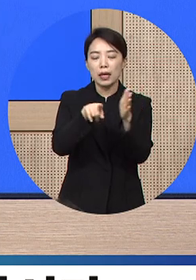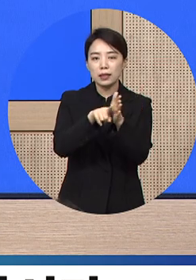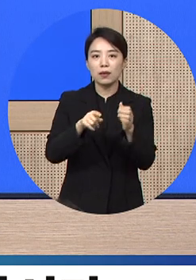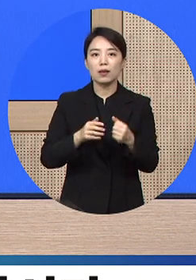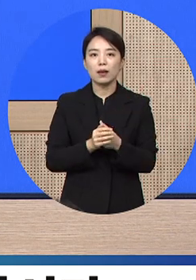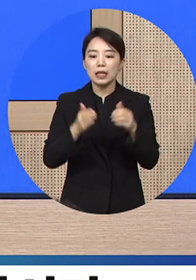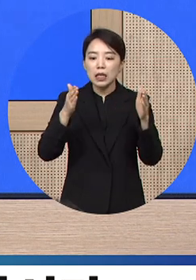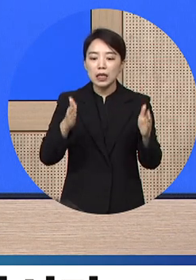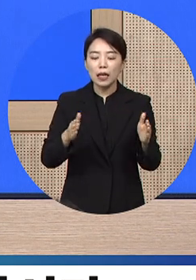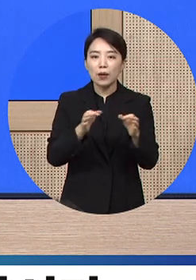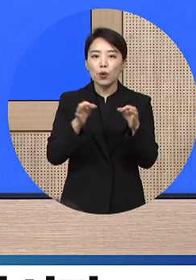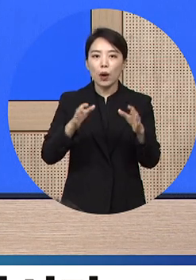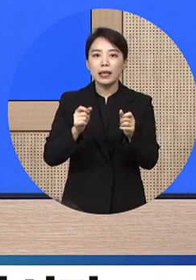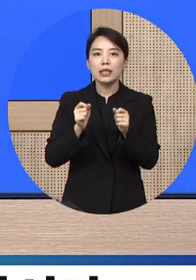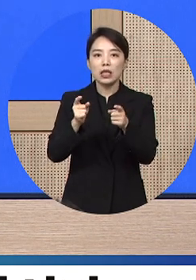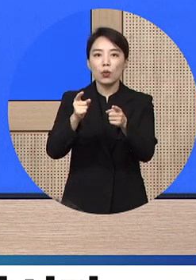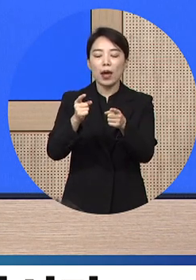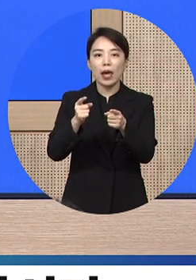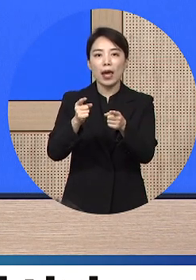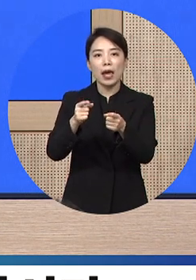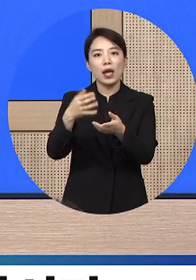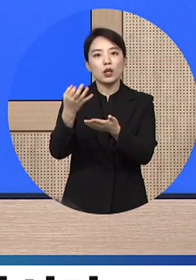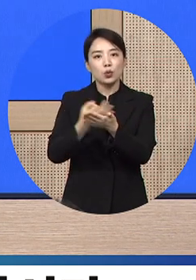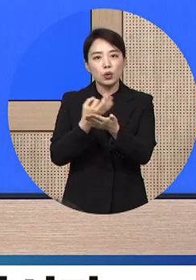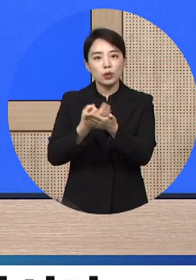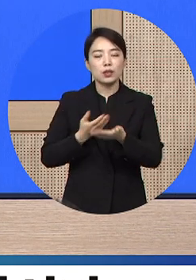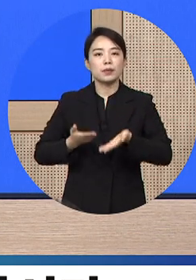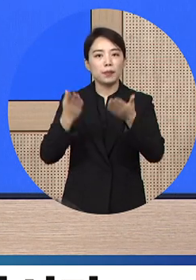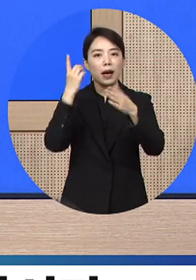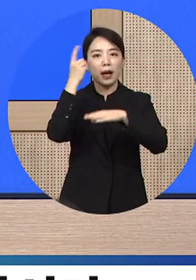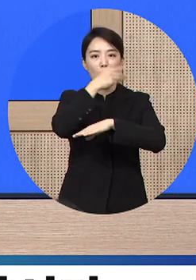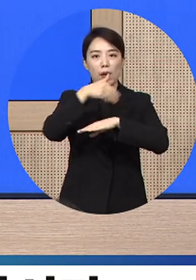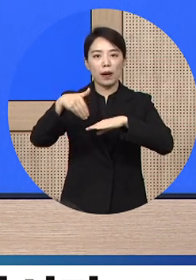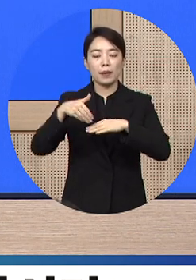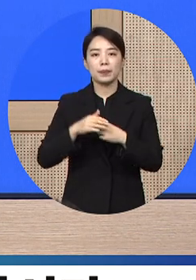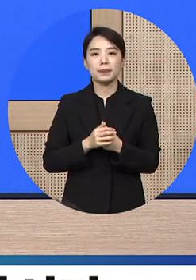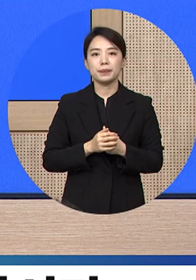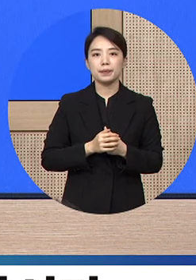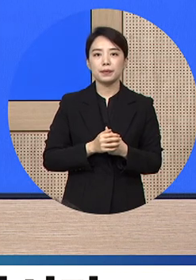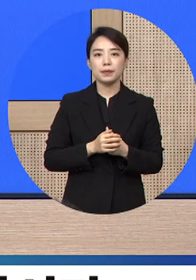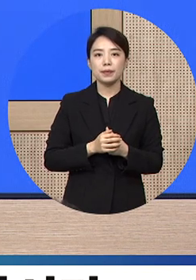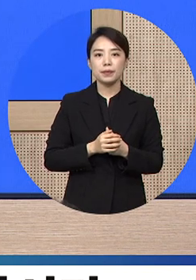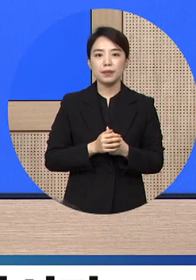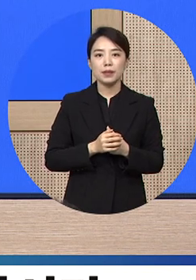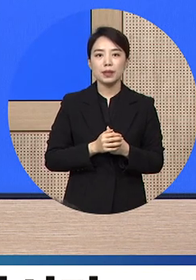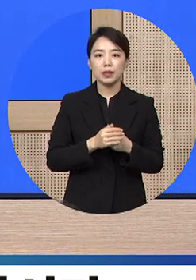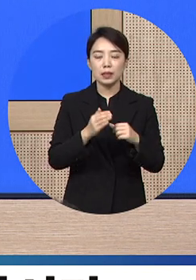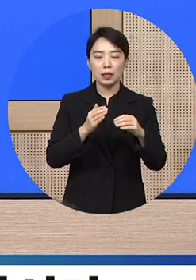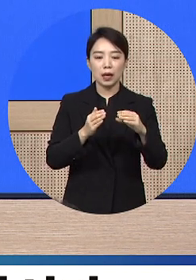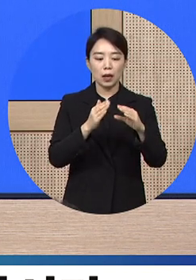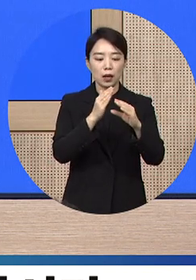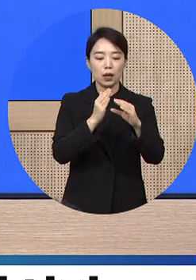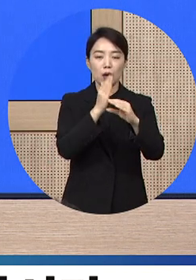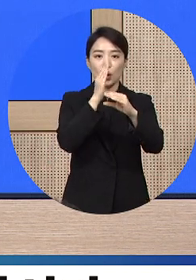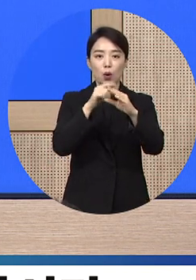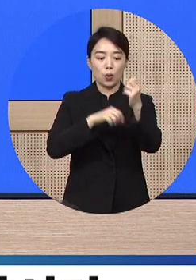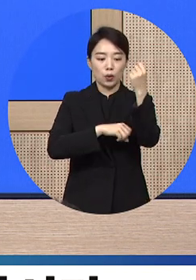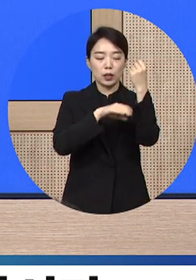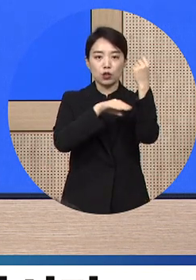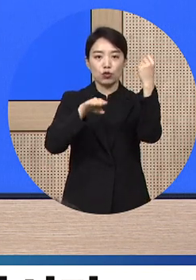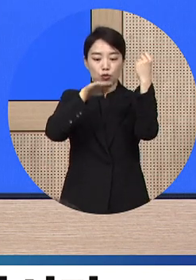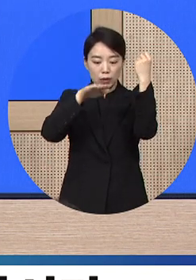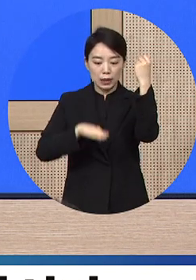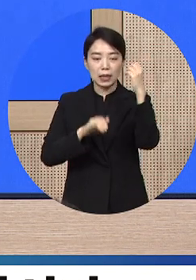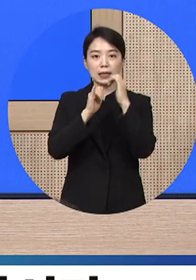저희가 기회소득을 제공하려고 합니다. 이런 것들도 일정 중위소득 이하의 분들이기 때문에 어떻게